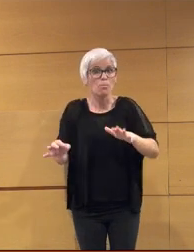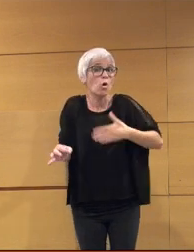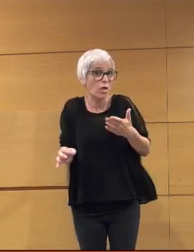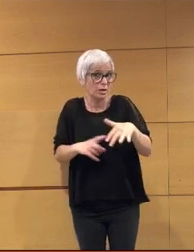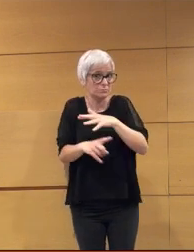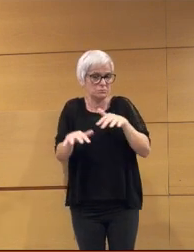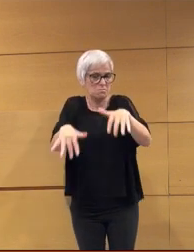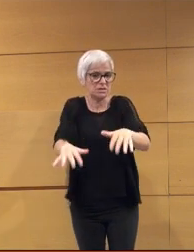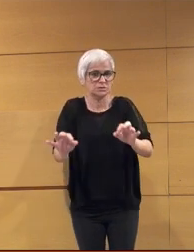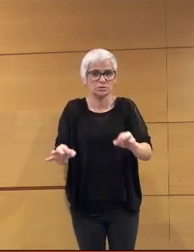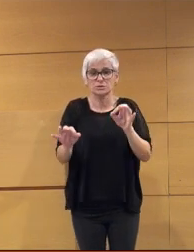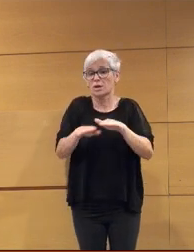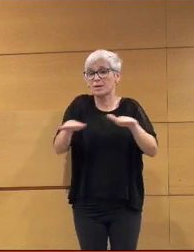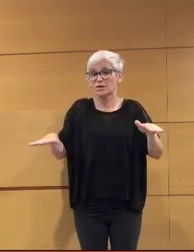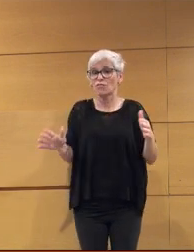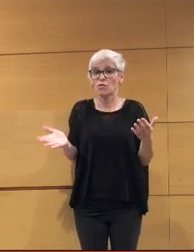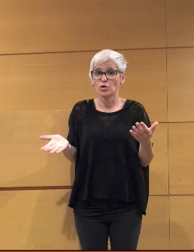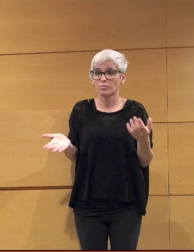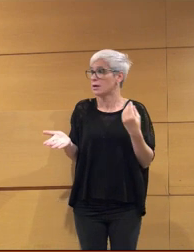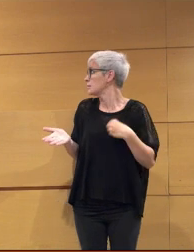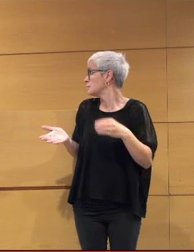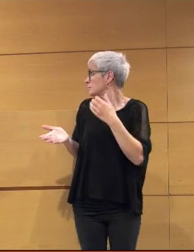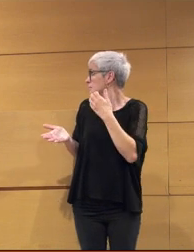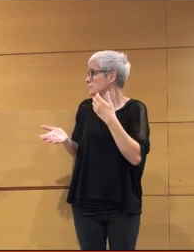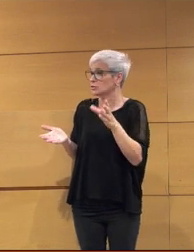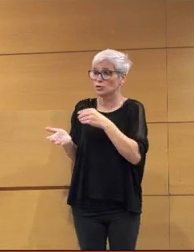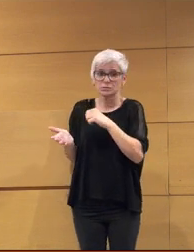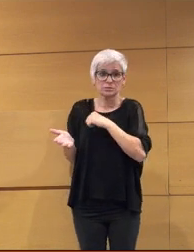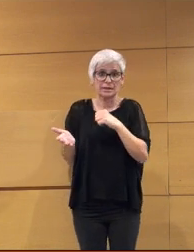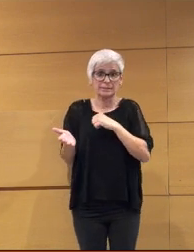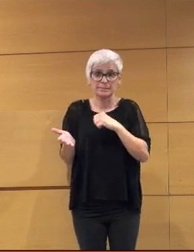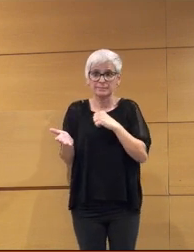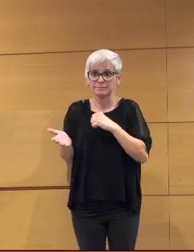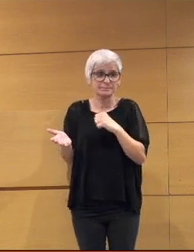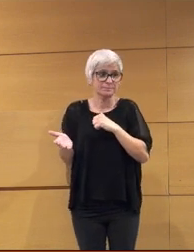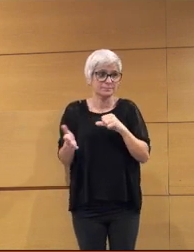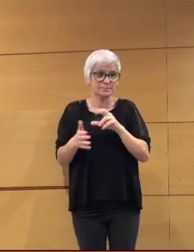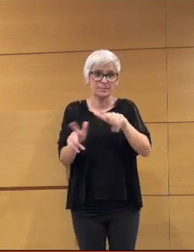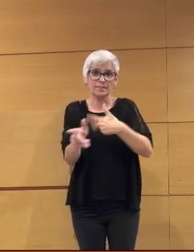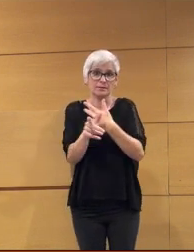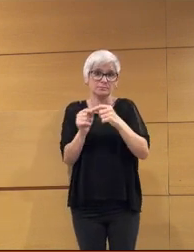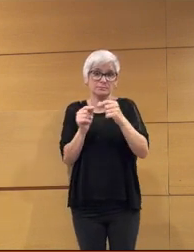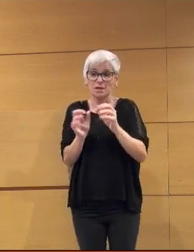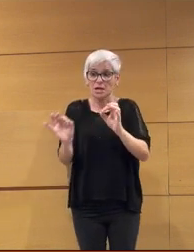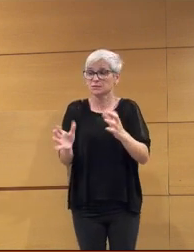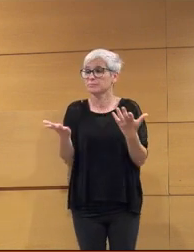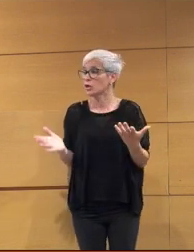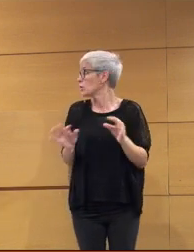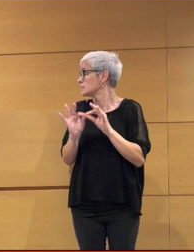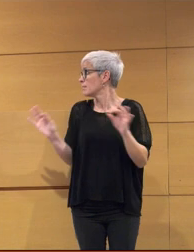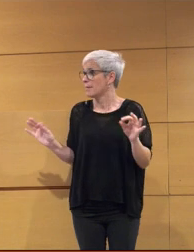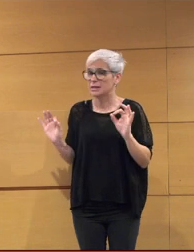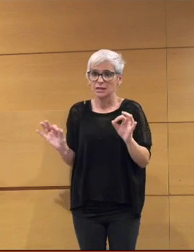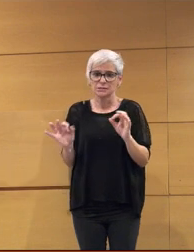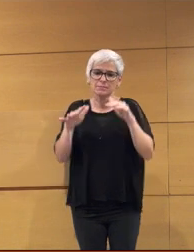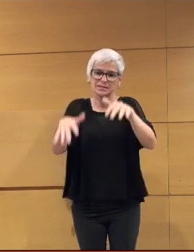immersius. I és una plataforma, els típics Teams que tenim tots, possiblement, no?, seran